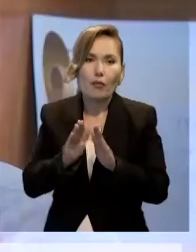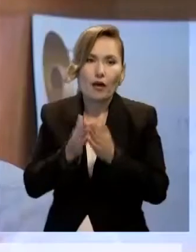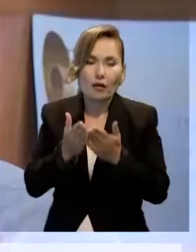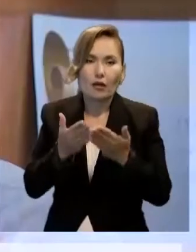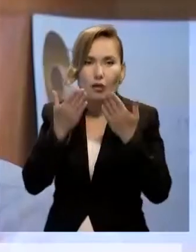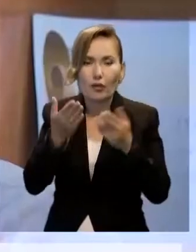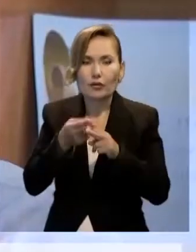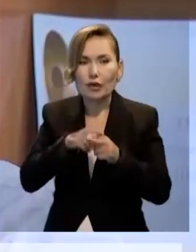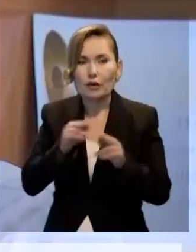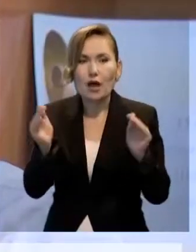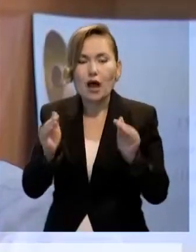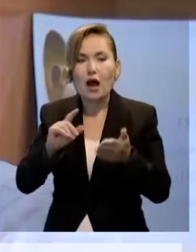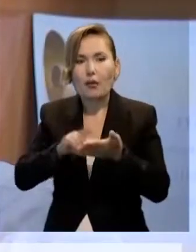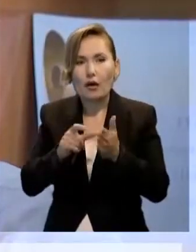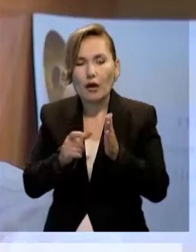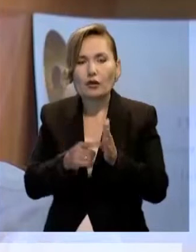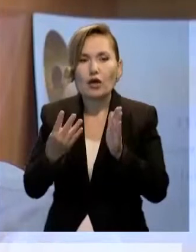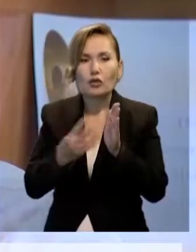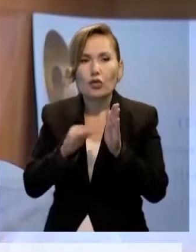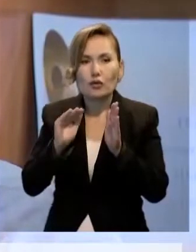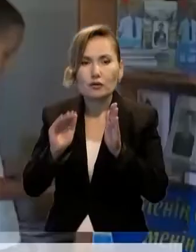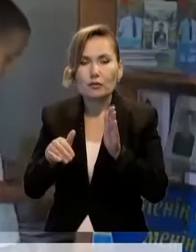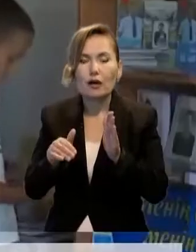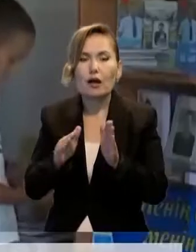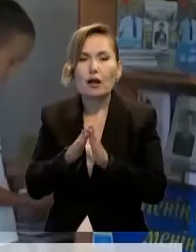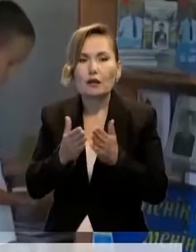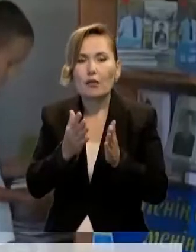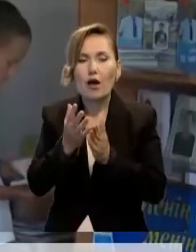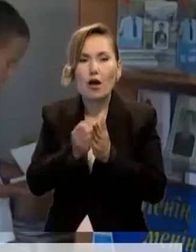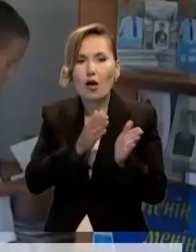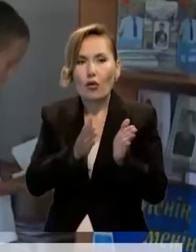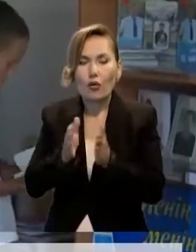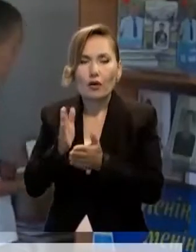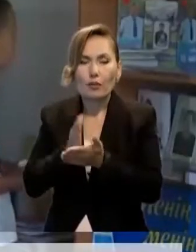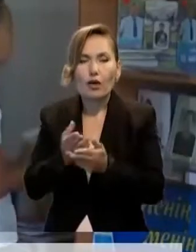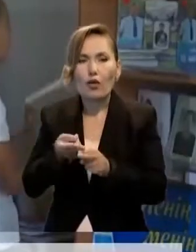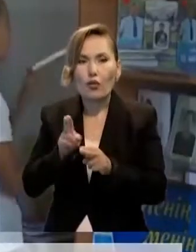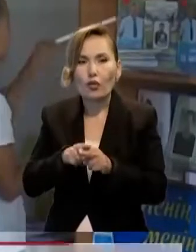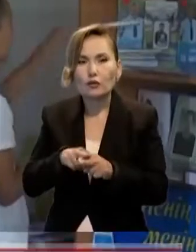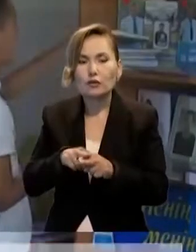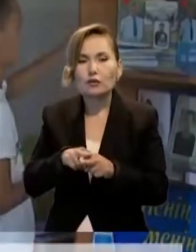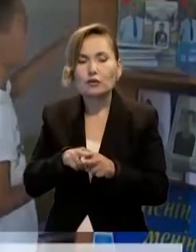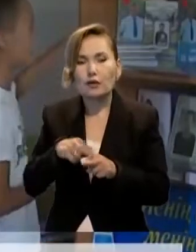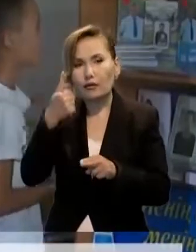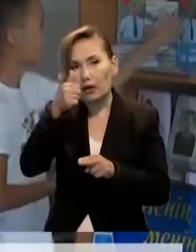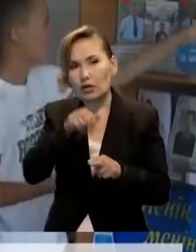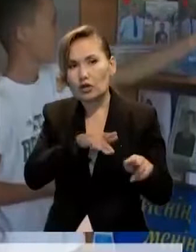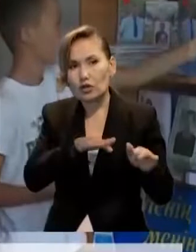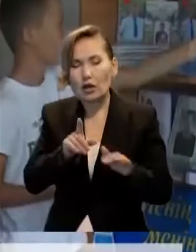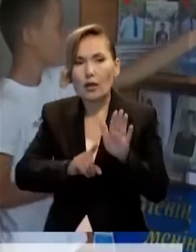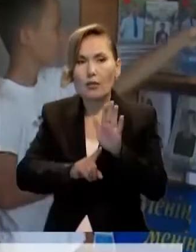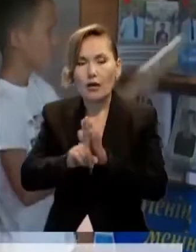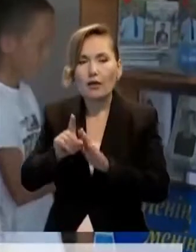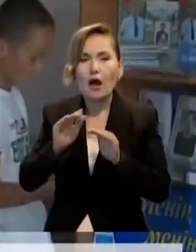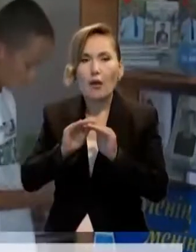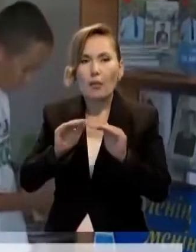кетеді. Аядай кітапханада 9000-ға тарта кітап қоры бар. Осы шара басталғалы, биылғы балалар жылы